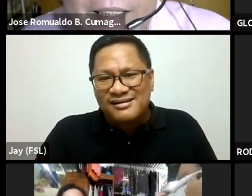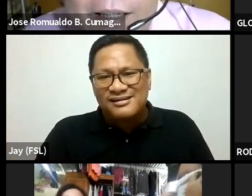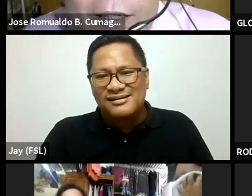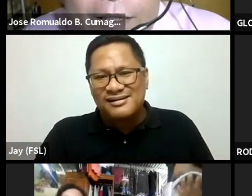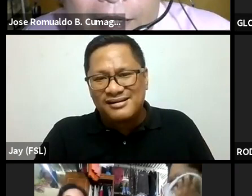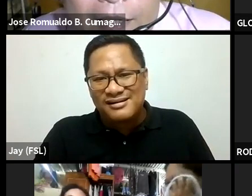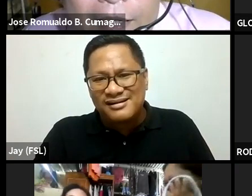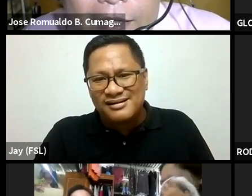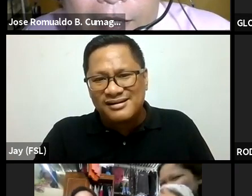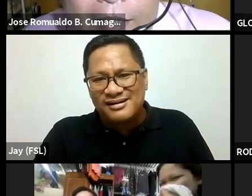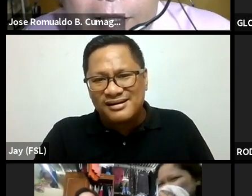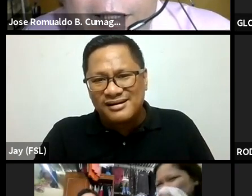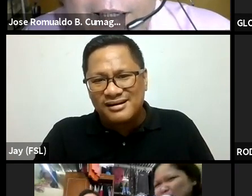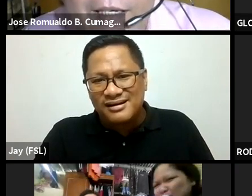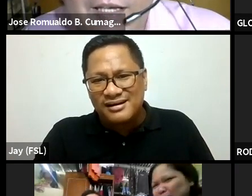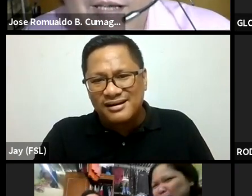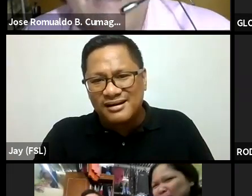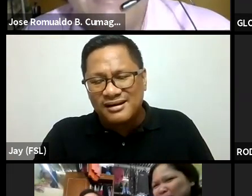Lapit.